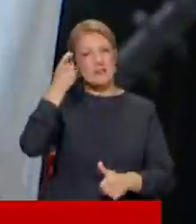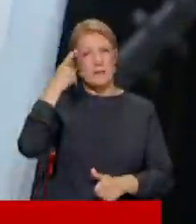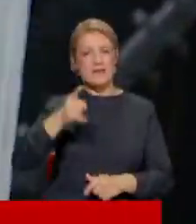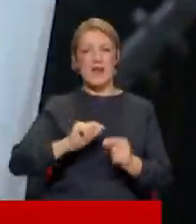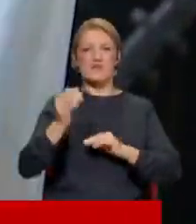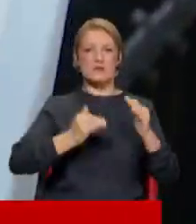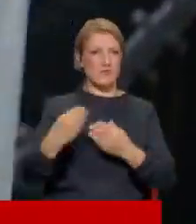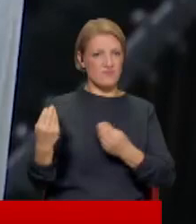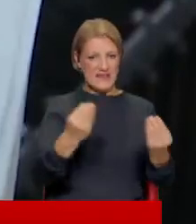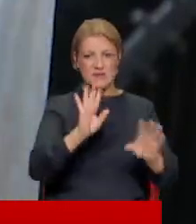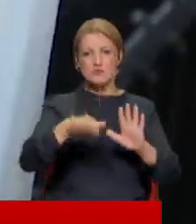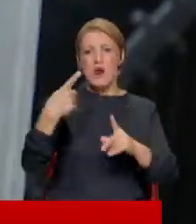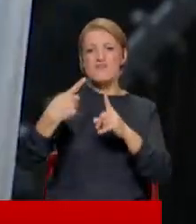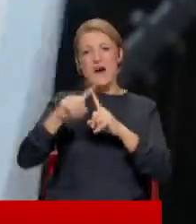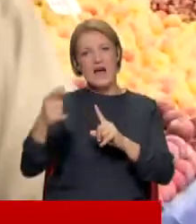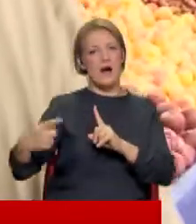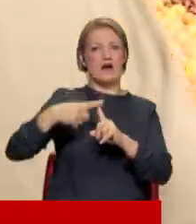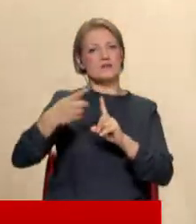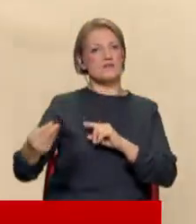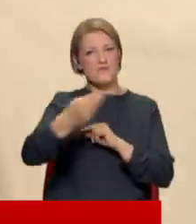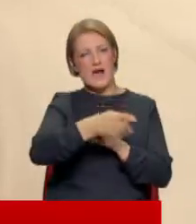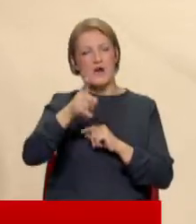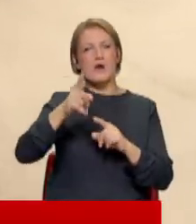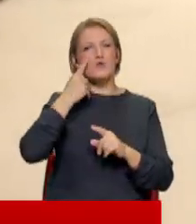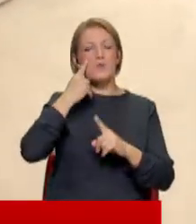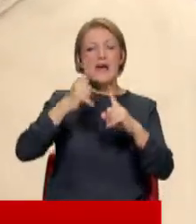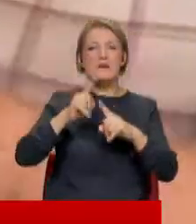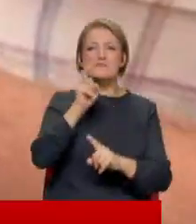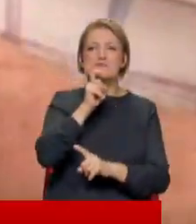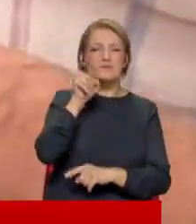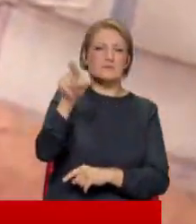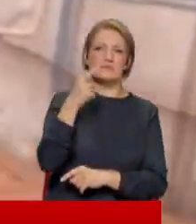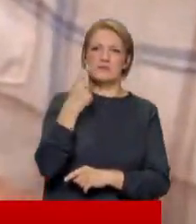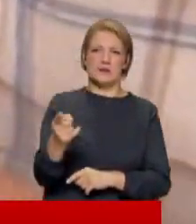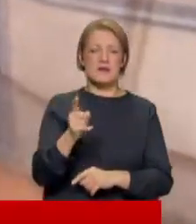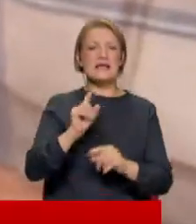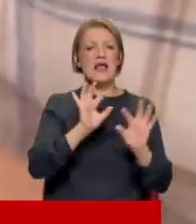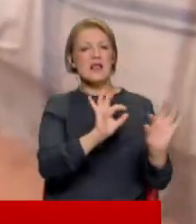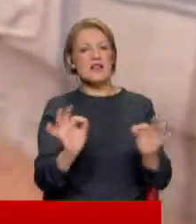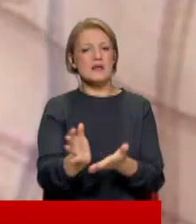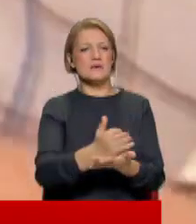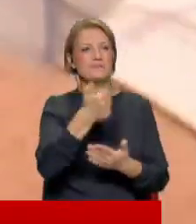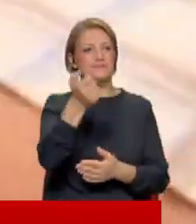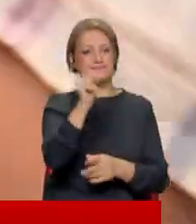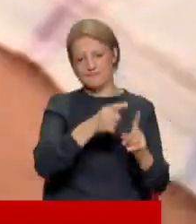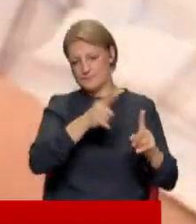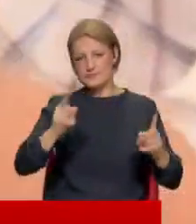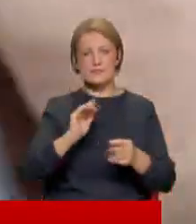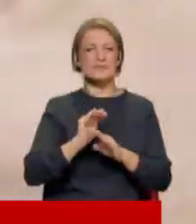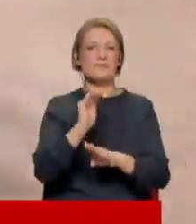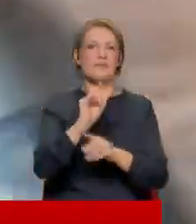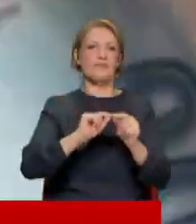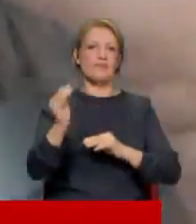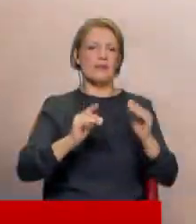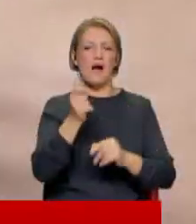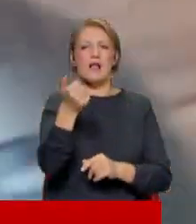edilen enflasyonu verin sonra farkı diyerek hükümetin hesabının yanlışlığını gösterdi sabit gelirlinin 6 ay boyunca yaşadığı enflasyon